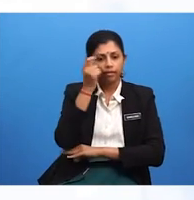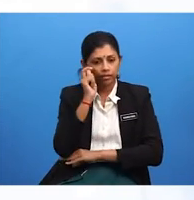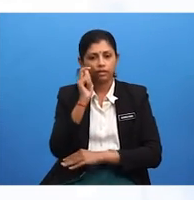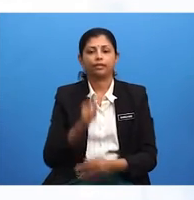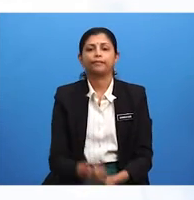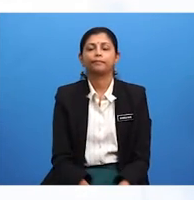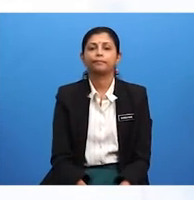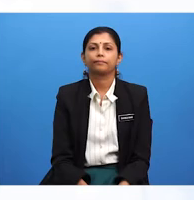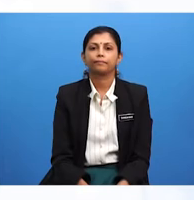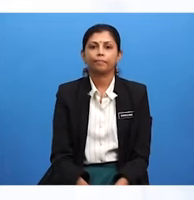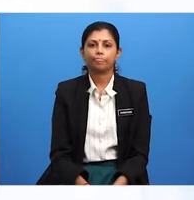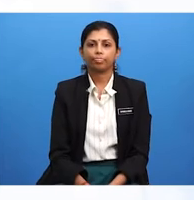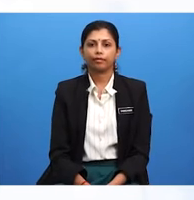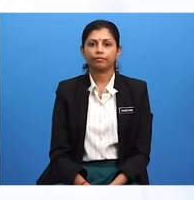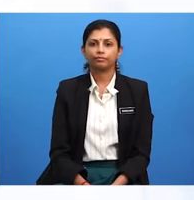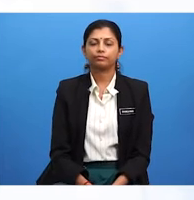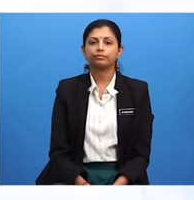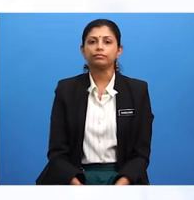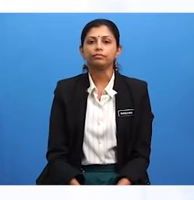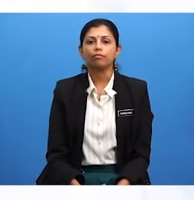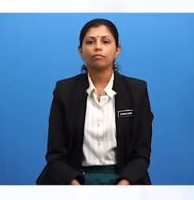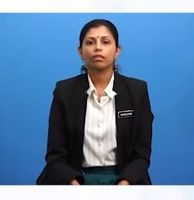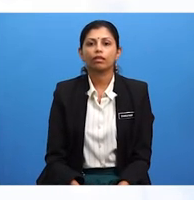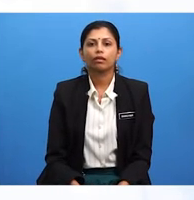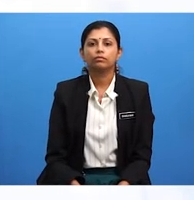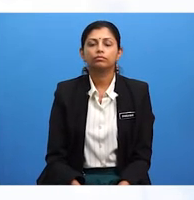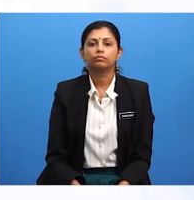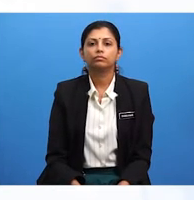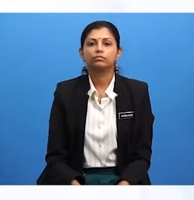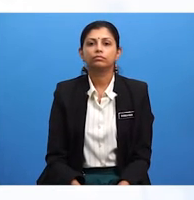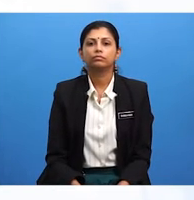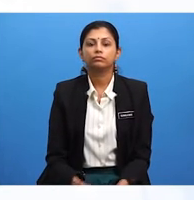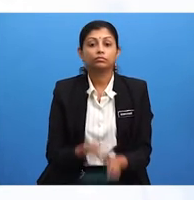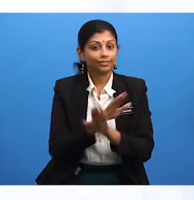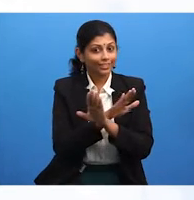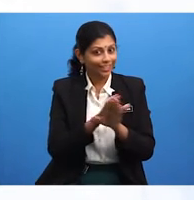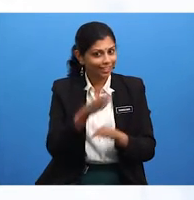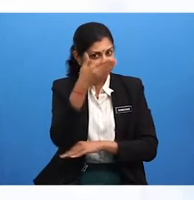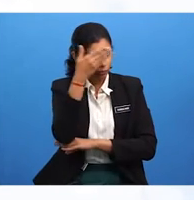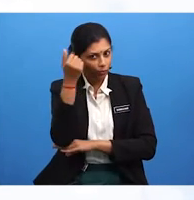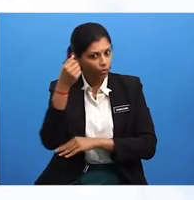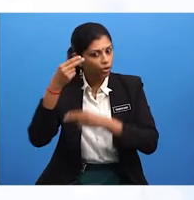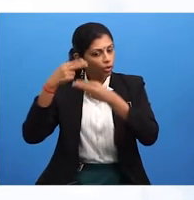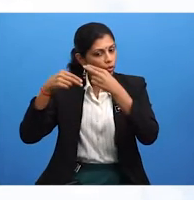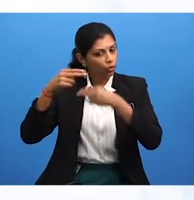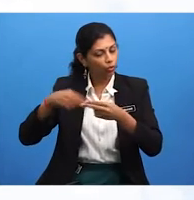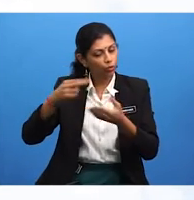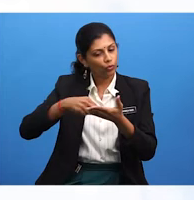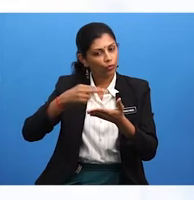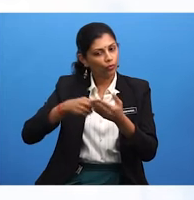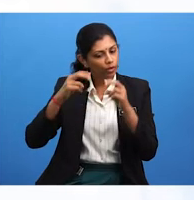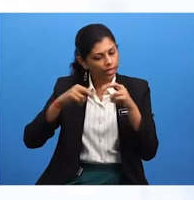yang diberikan kepada pembelajaran kita pada hari ini. Jangan lupa ulang kaji